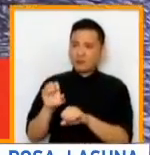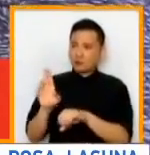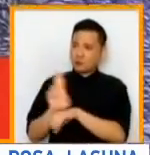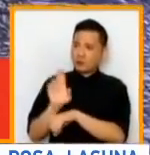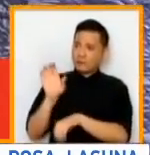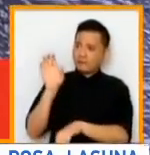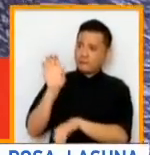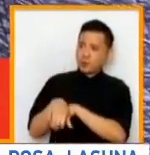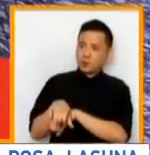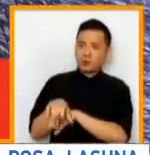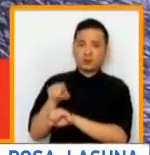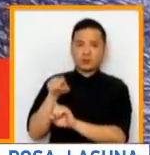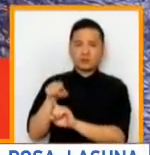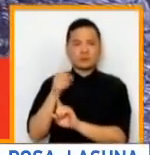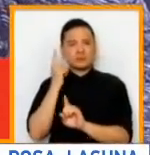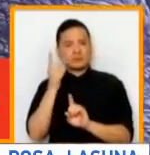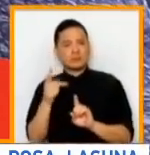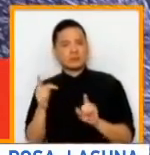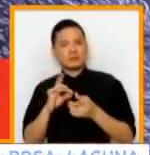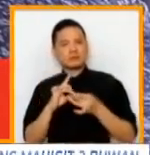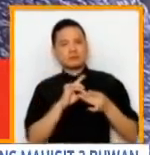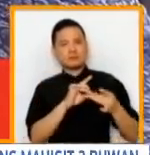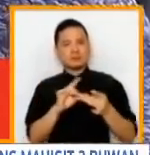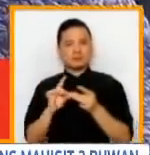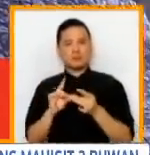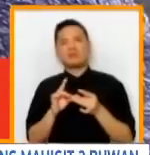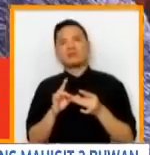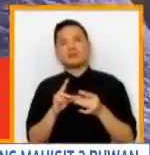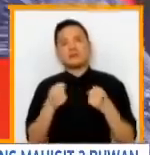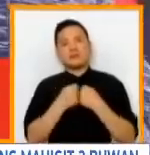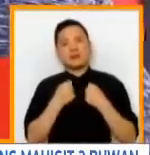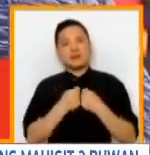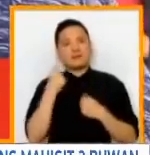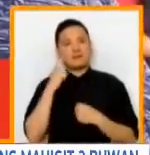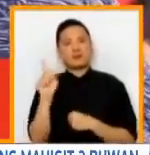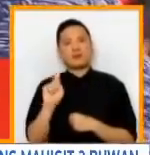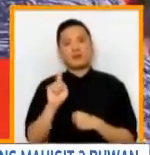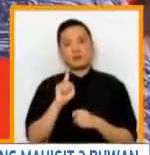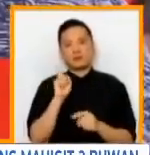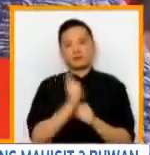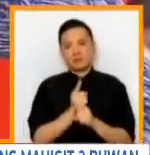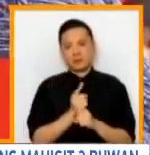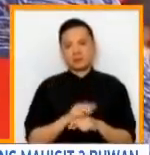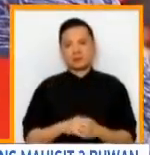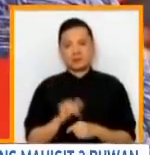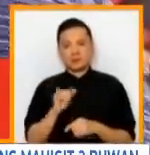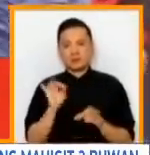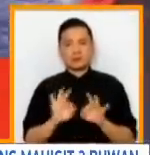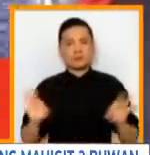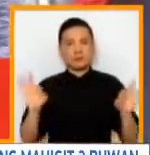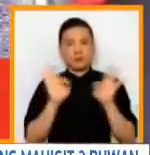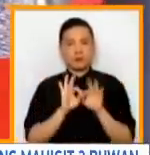we are in fighting for what is right, in fighting for GM Mel Licoben, and for fighting for the